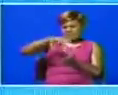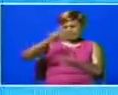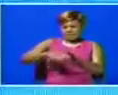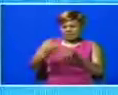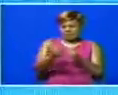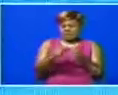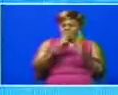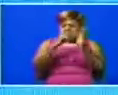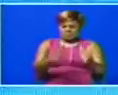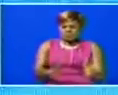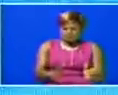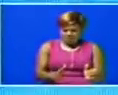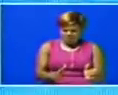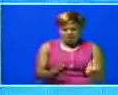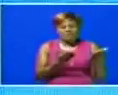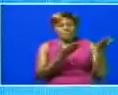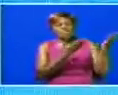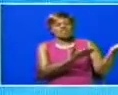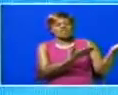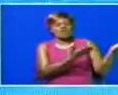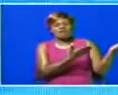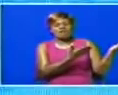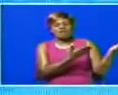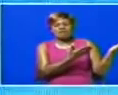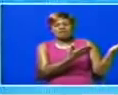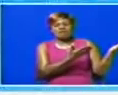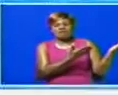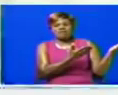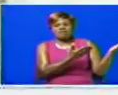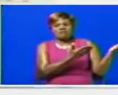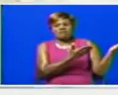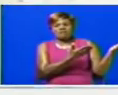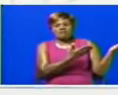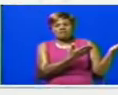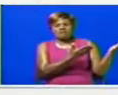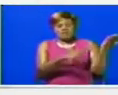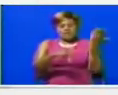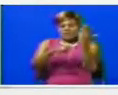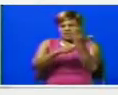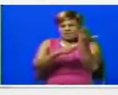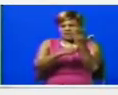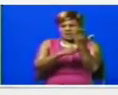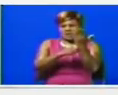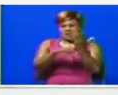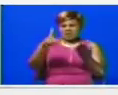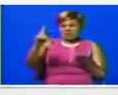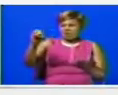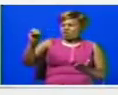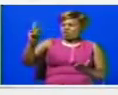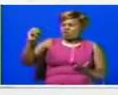hicho. Mwanahabari wetu Fred Muture yuko huko. News. Hey, kwa majina ndugu waitwa nani? Kwa majina naitwa Mr. Dominic